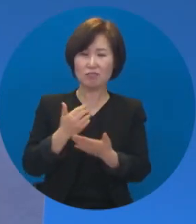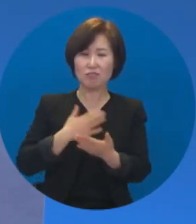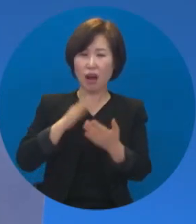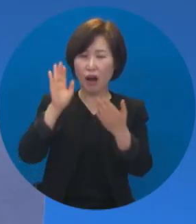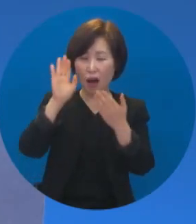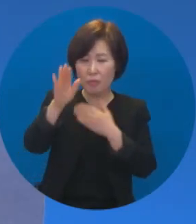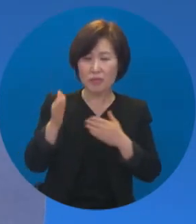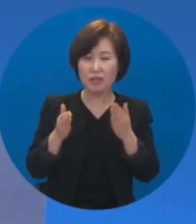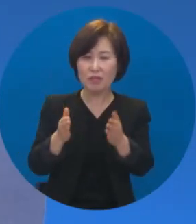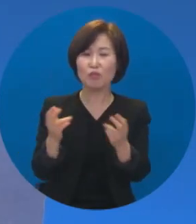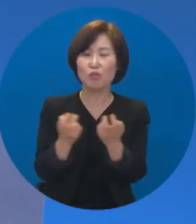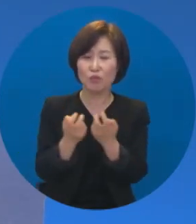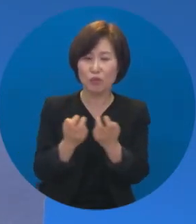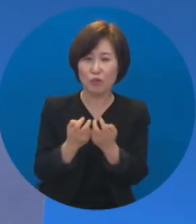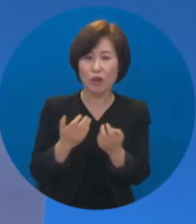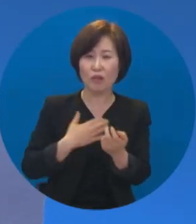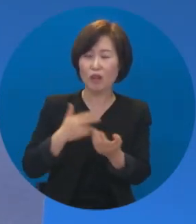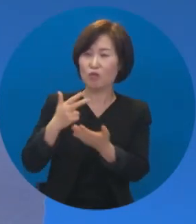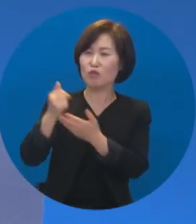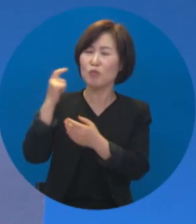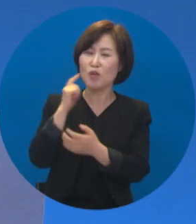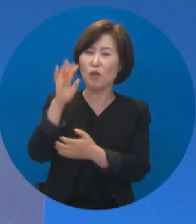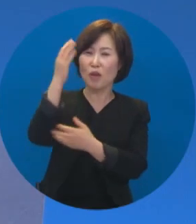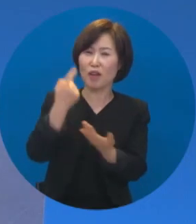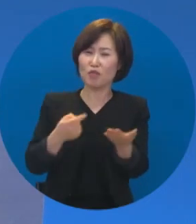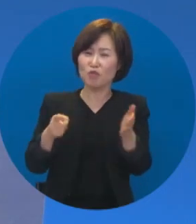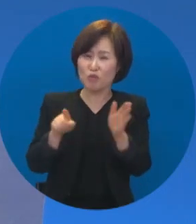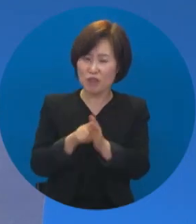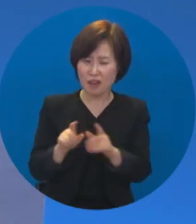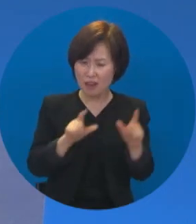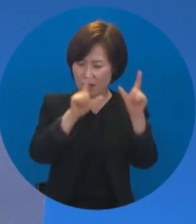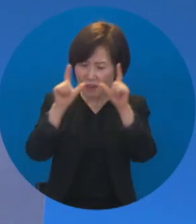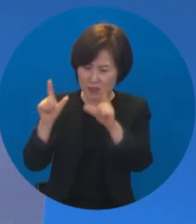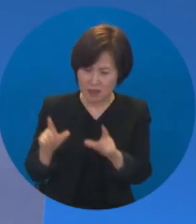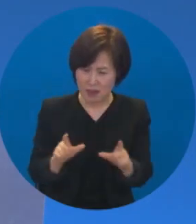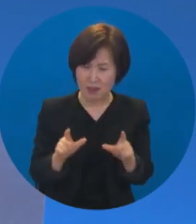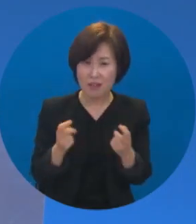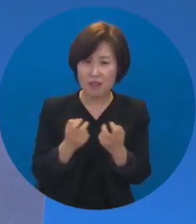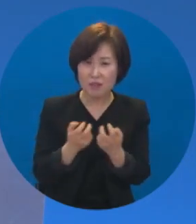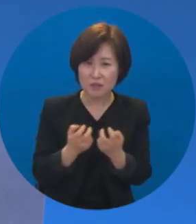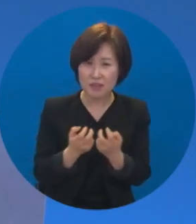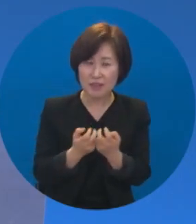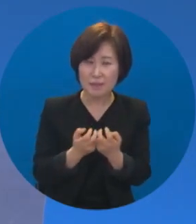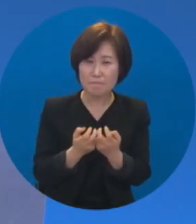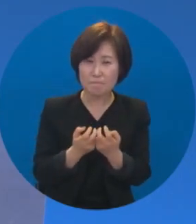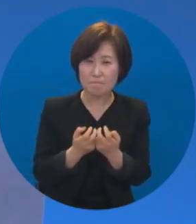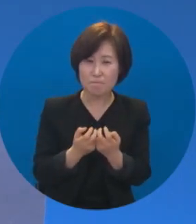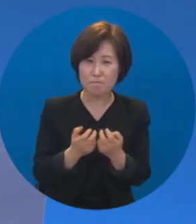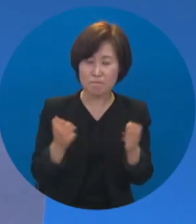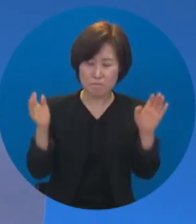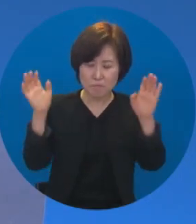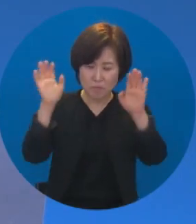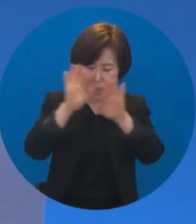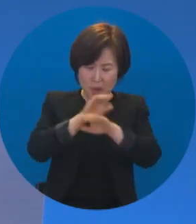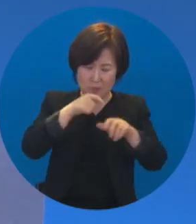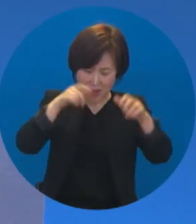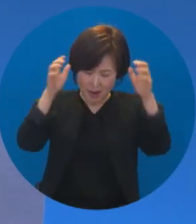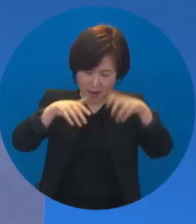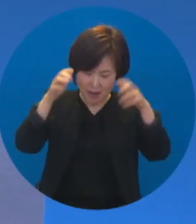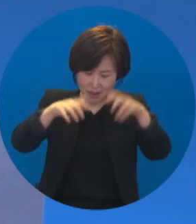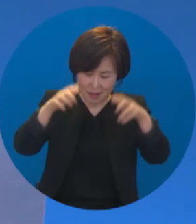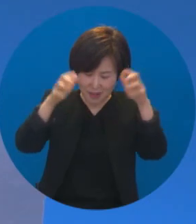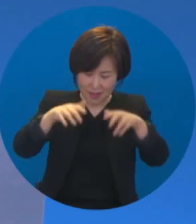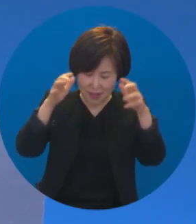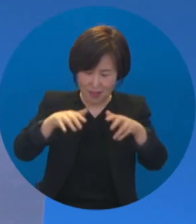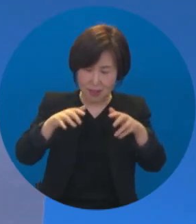위해서 제가 어떻게 살아야 됩니까? 이렇게 기도를 했는데 밤이 되고 비가 오고 무섭고 배는